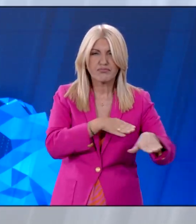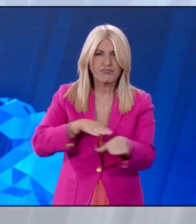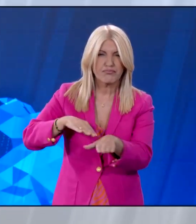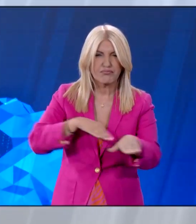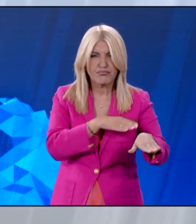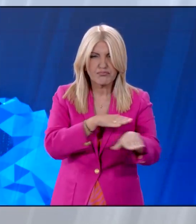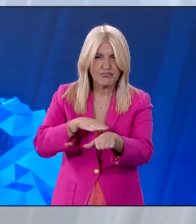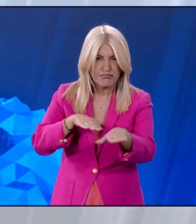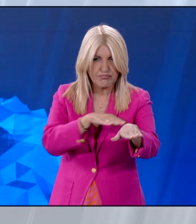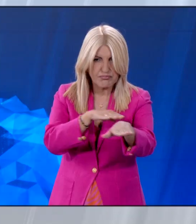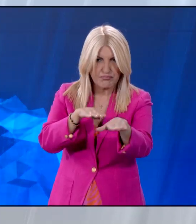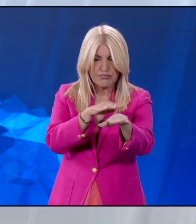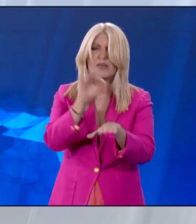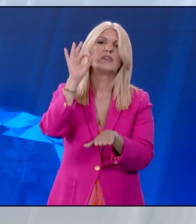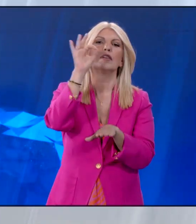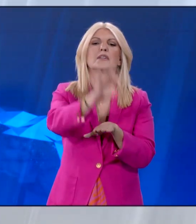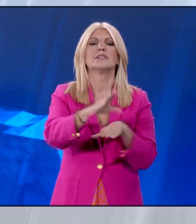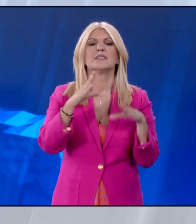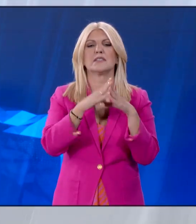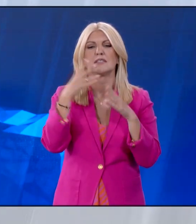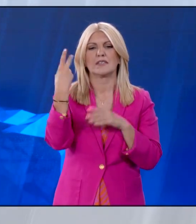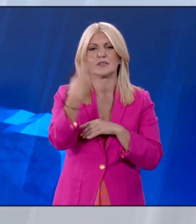οχημάτων μεταφέρθηκε στο σπίτι του.